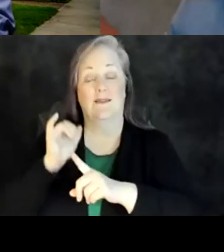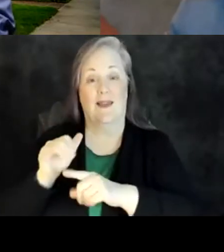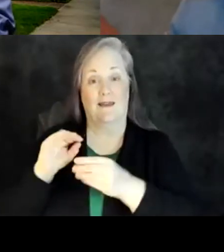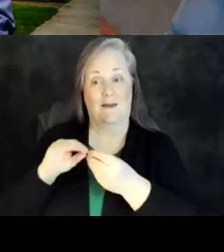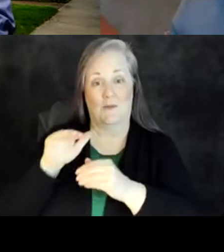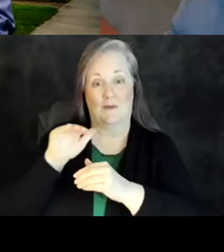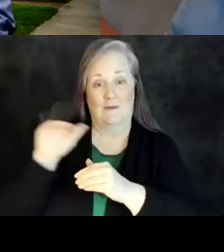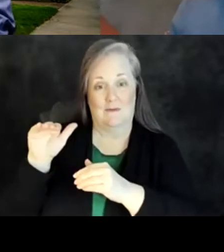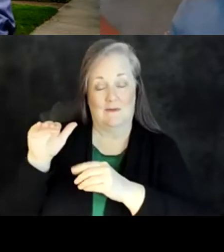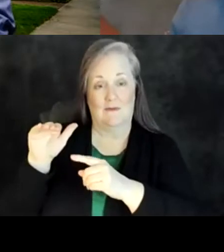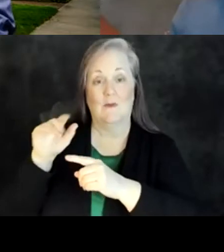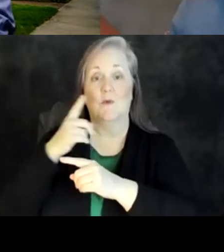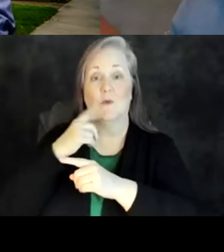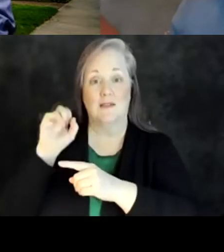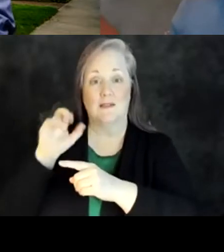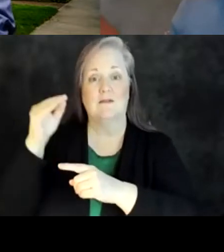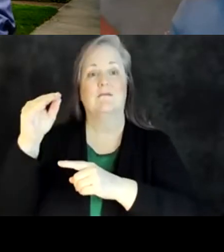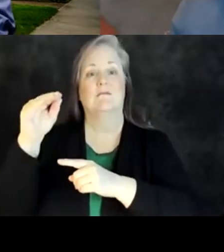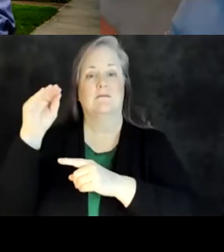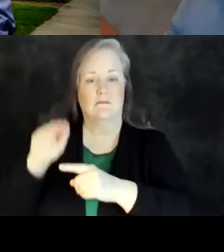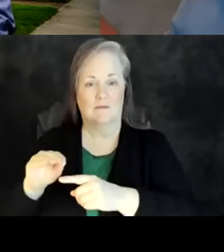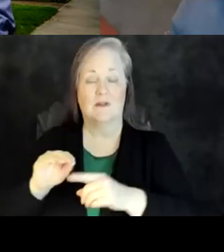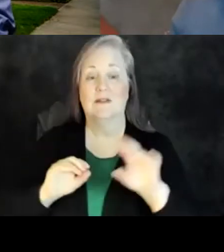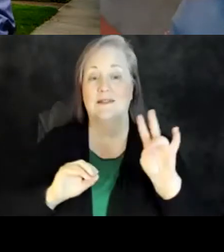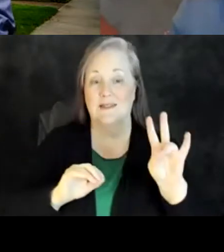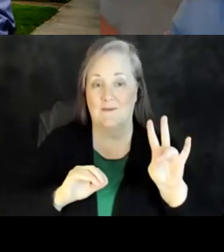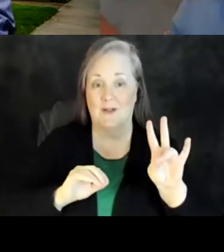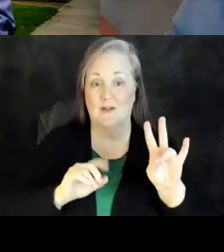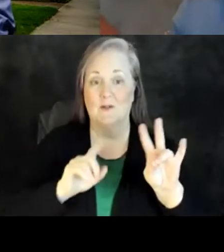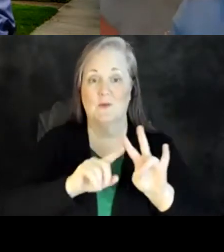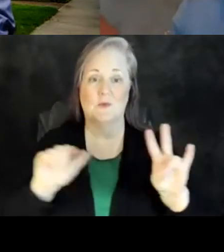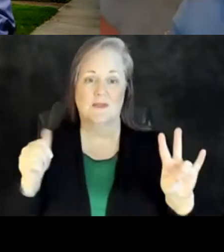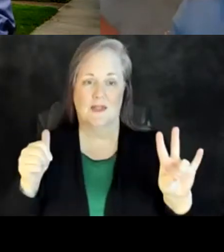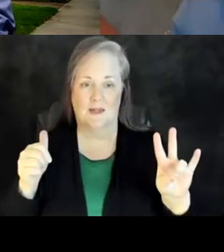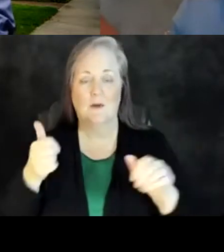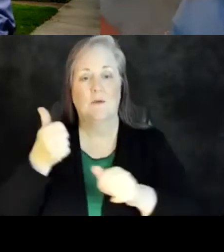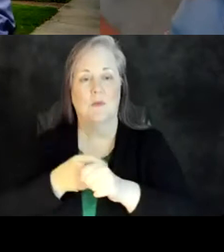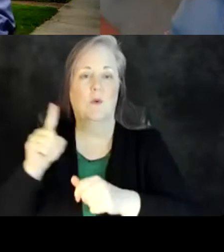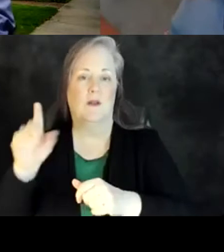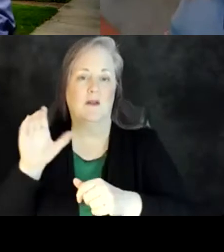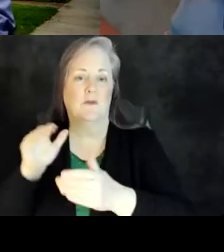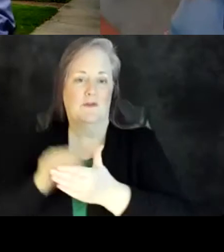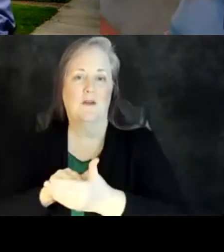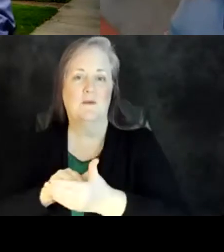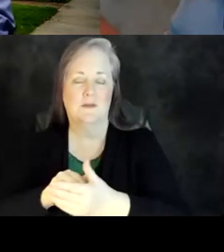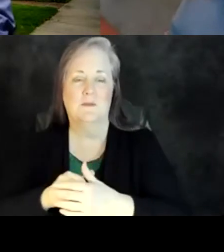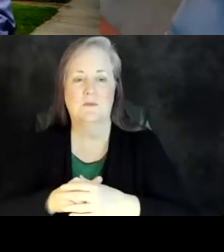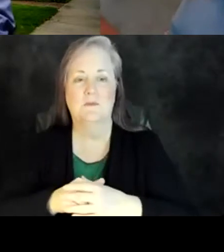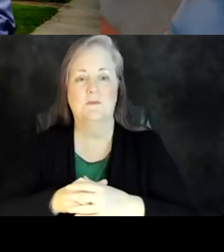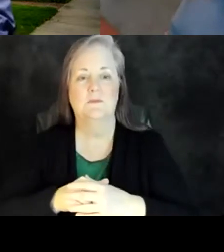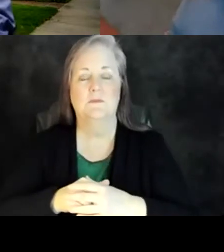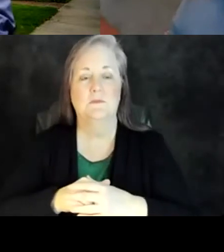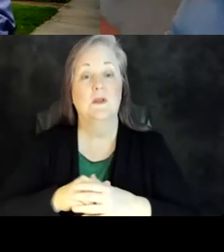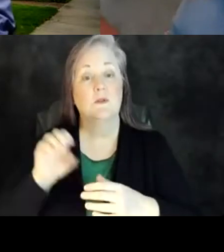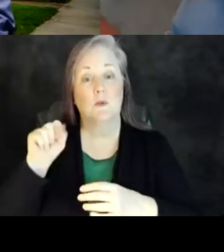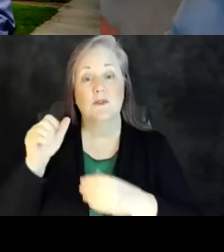red tier was moved هي from المنطقة 7 الطبقة to 10 الحمراء per 100,000. 7 إلى 10. Since